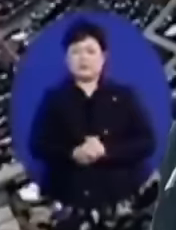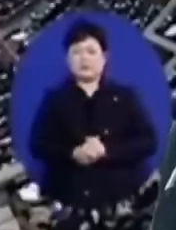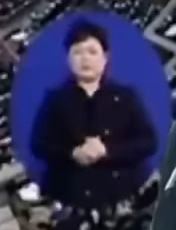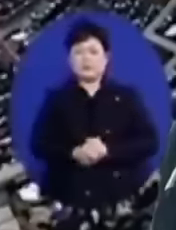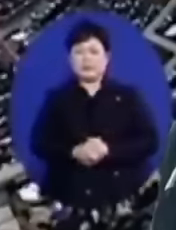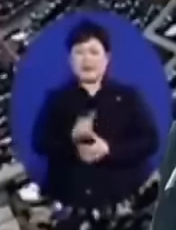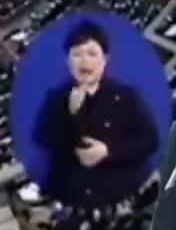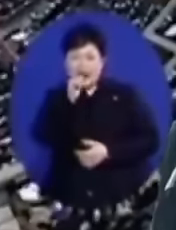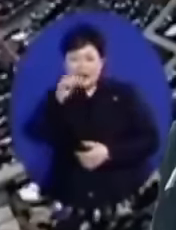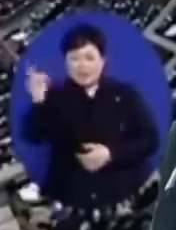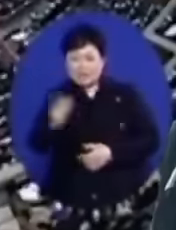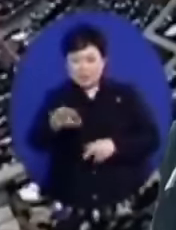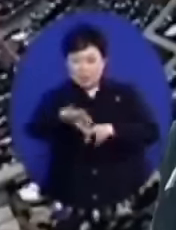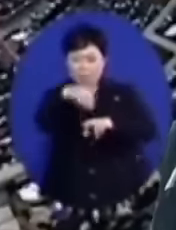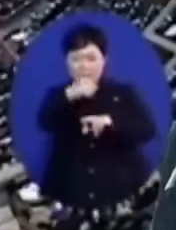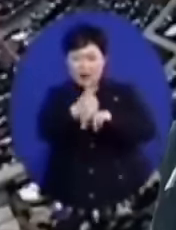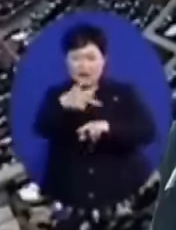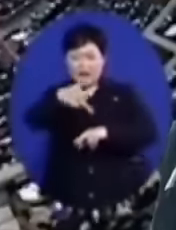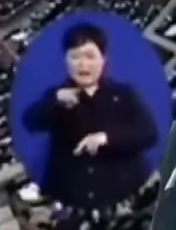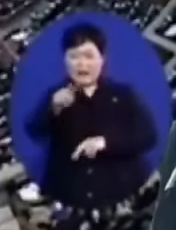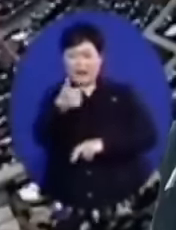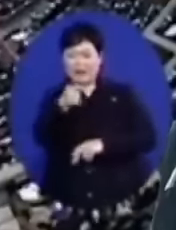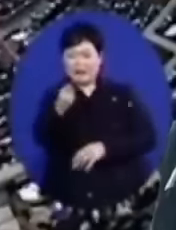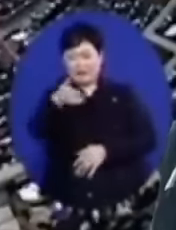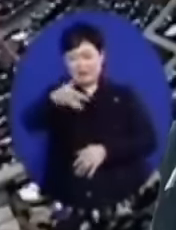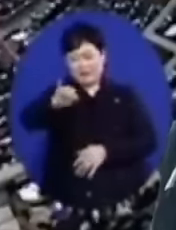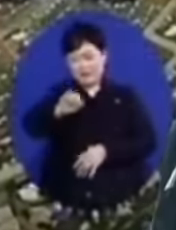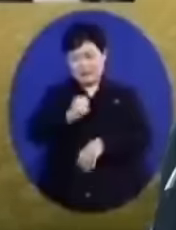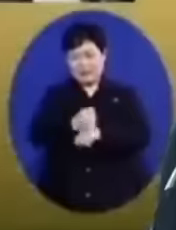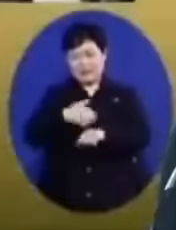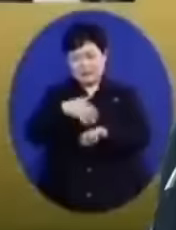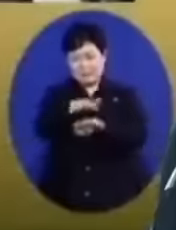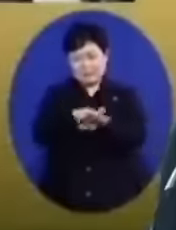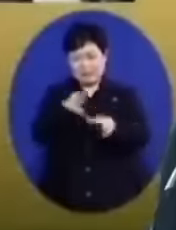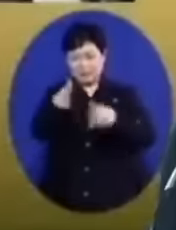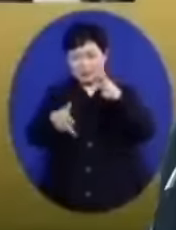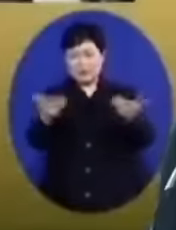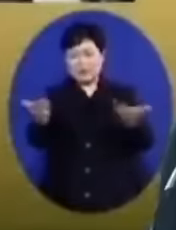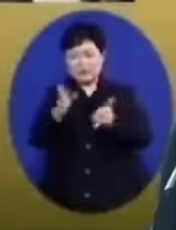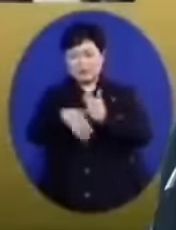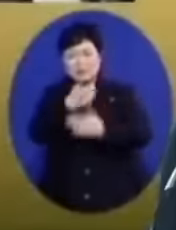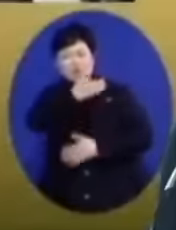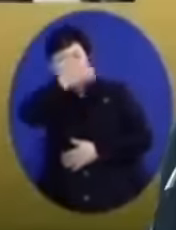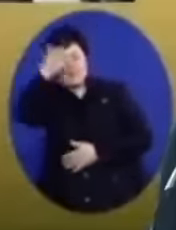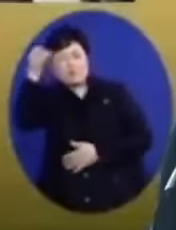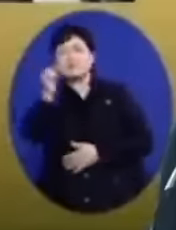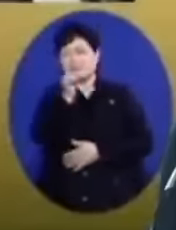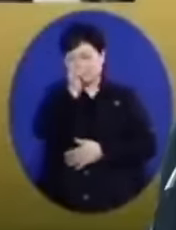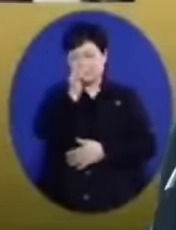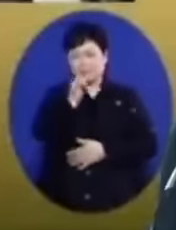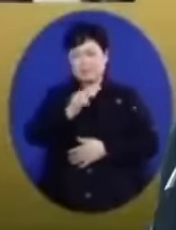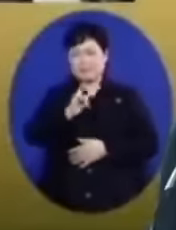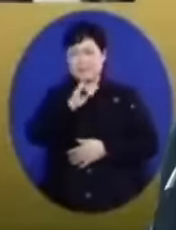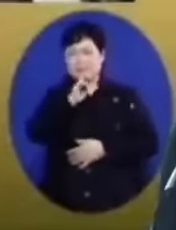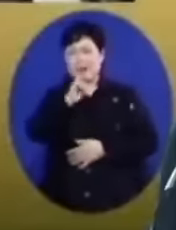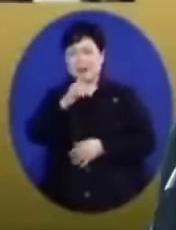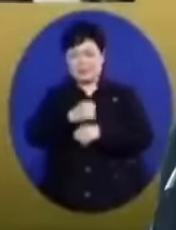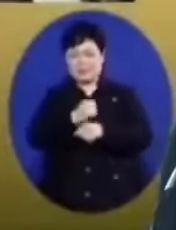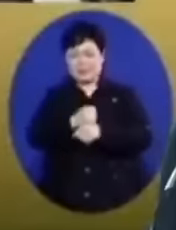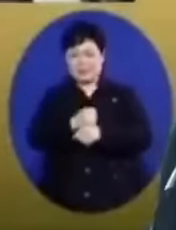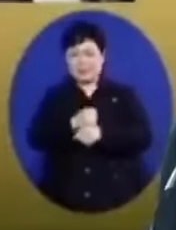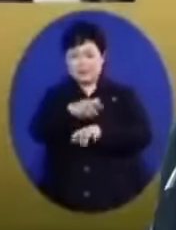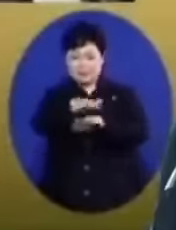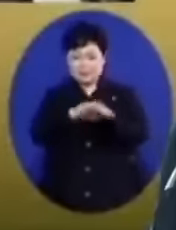강철 왕 카네기는 이런 말을 했습니다. 나는 방직 공장에서 일할 때 꿈이 있었습니다. 그 꿈은 방직